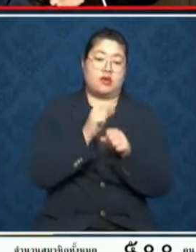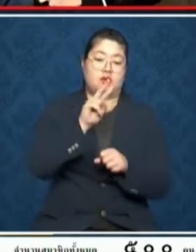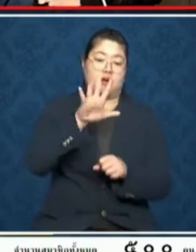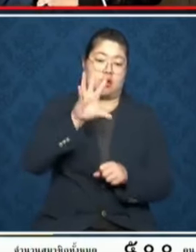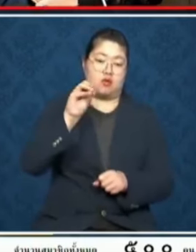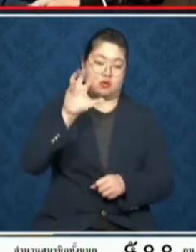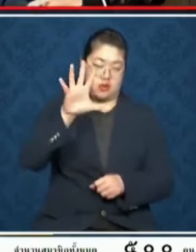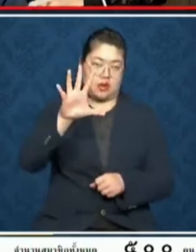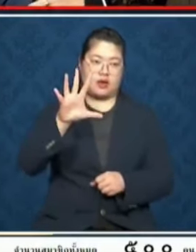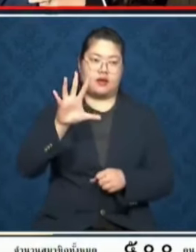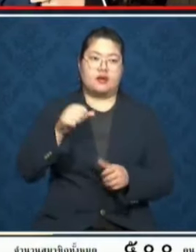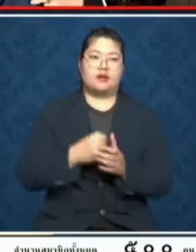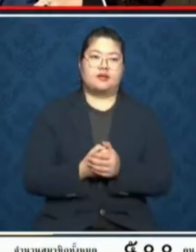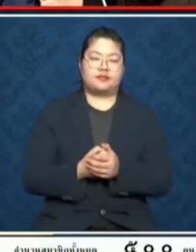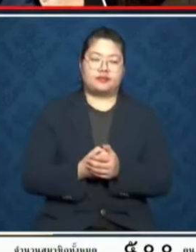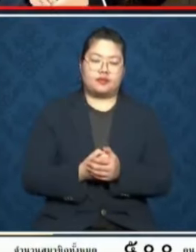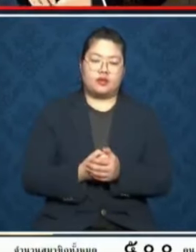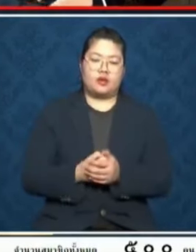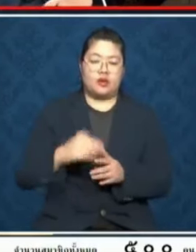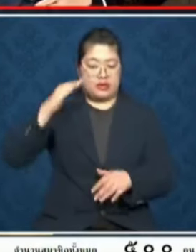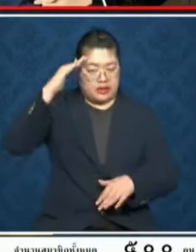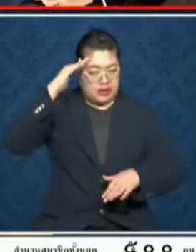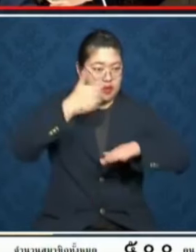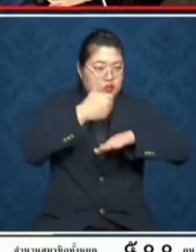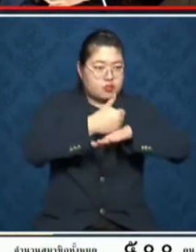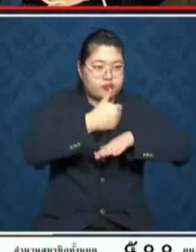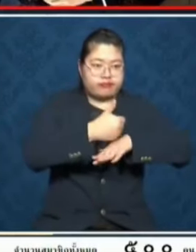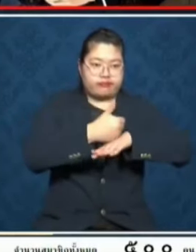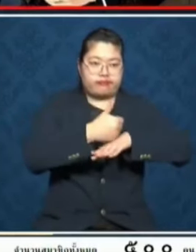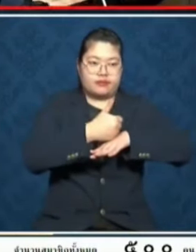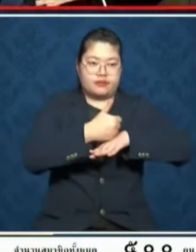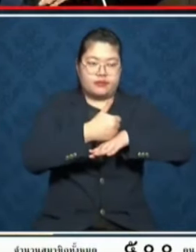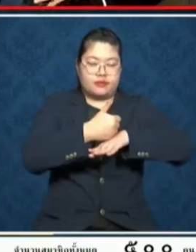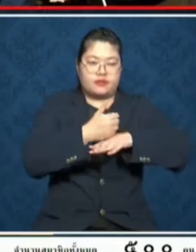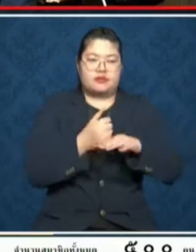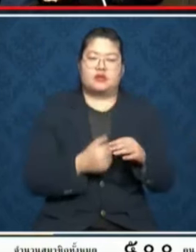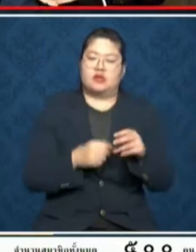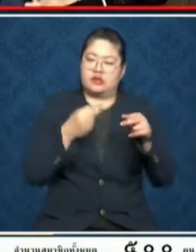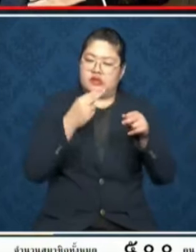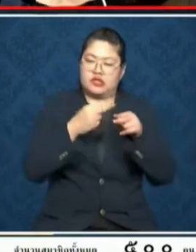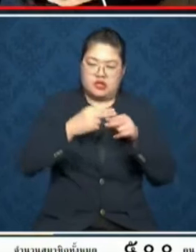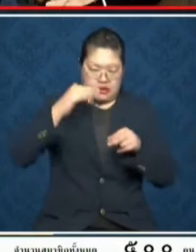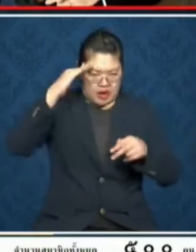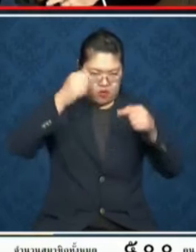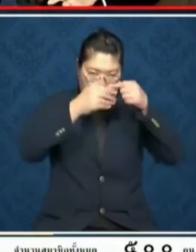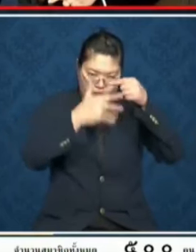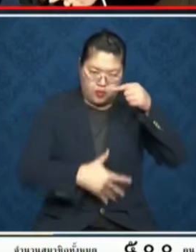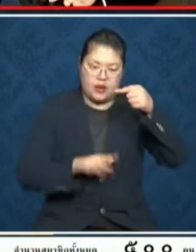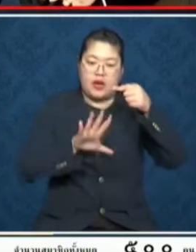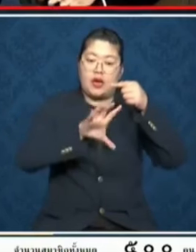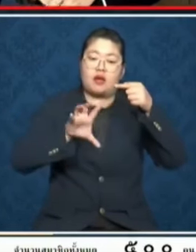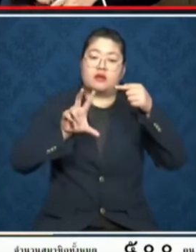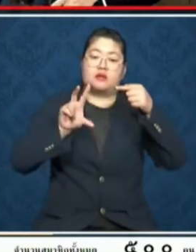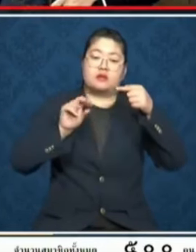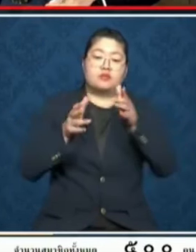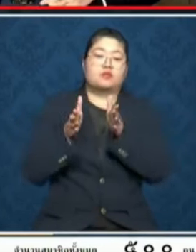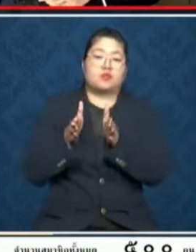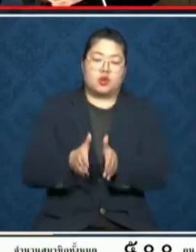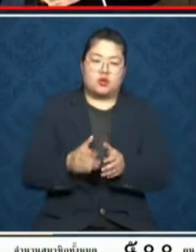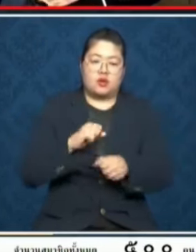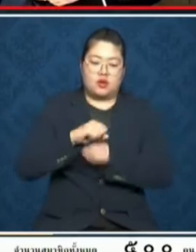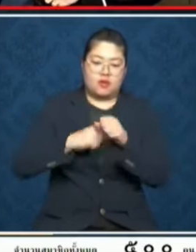องก็ประกาศจำนวนนายพลในราชกิจจานะคะเปิดเผยชื่อทหารอีกจำนวน530นายและ